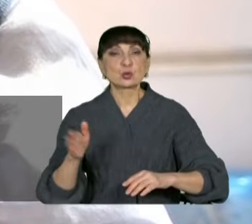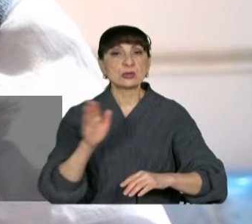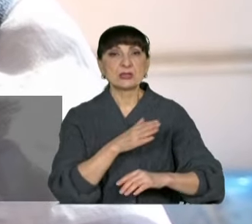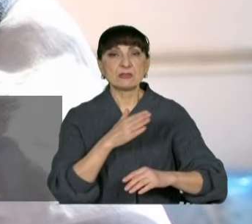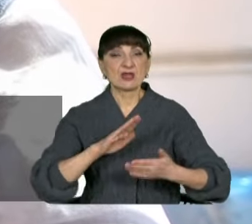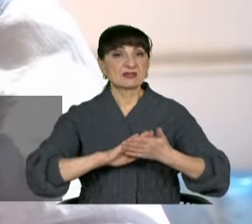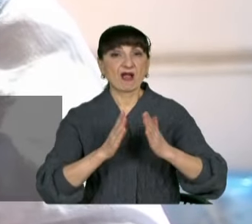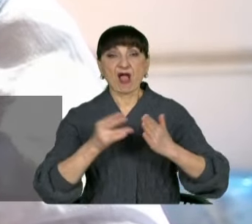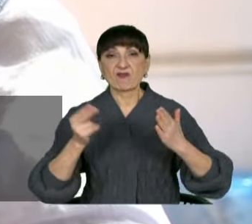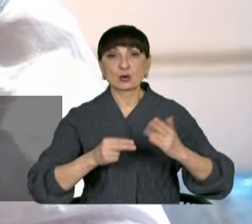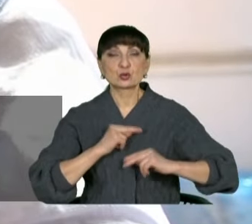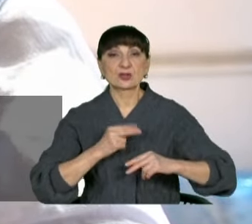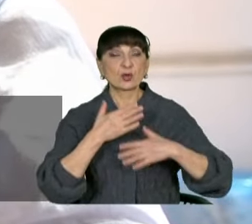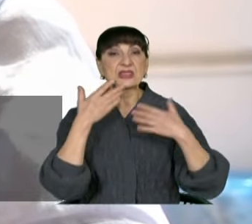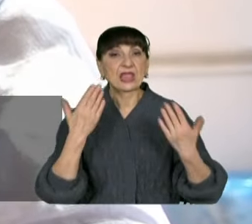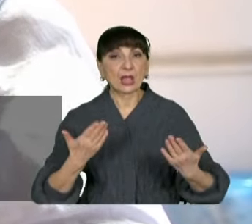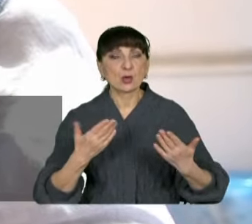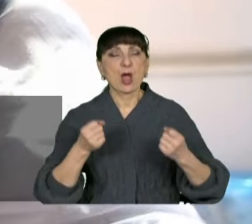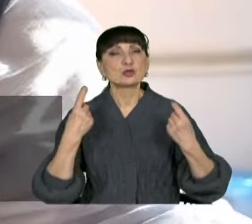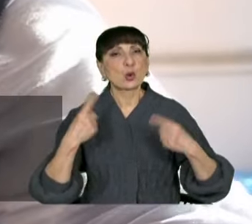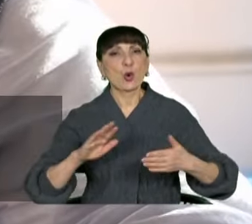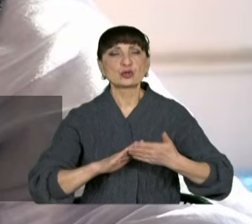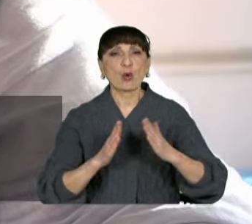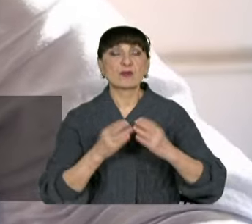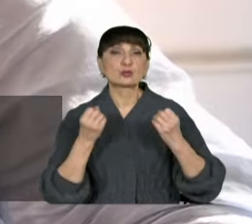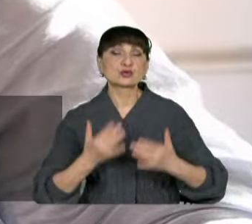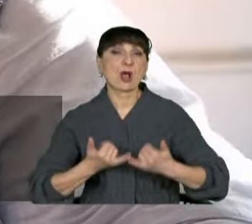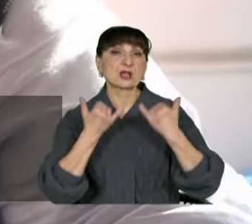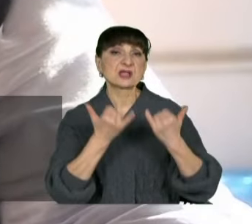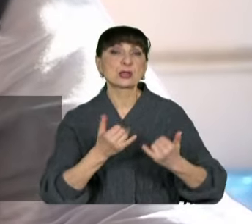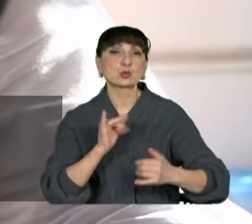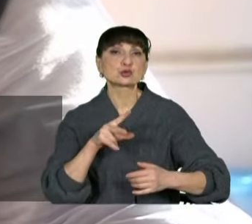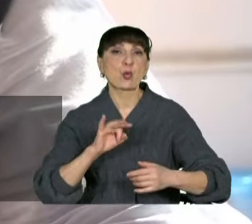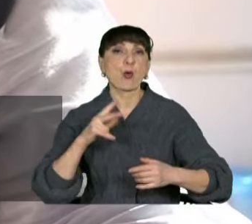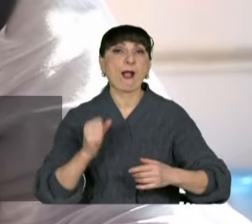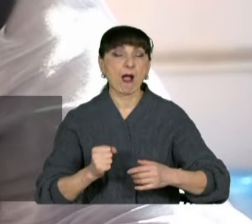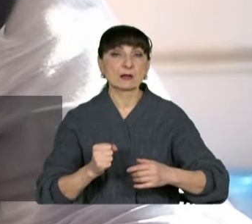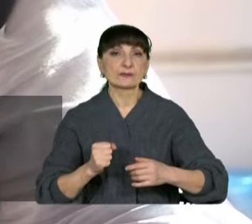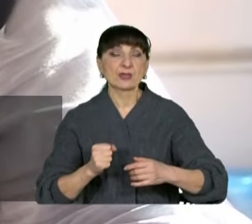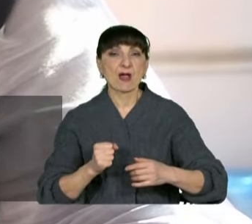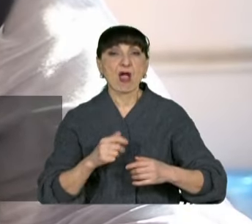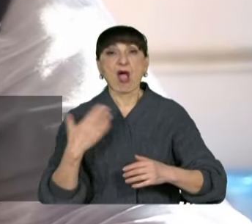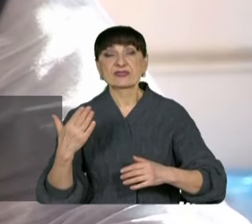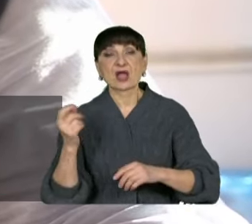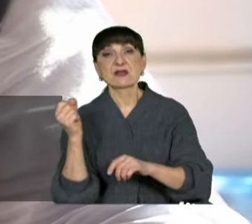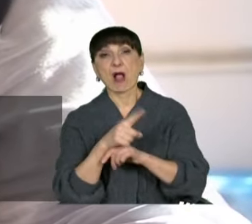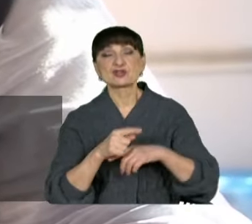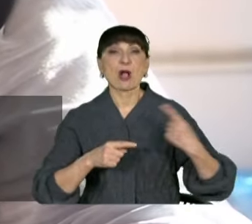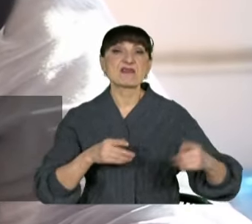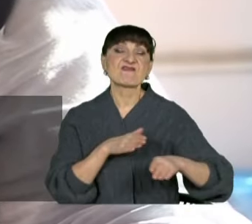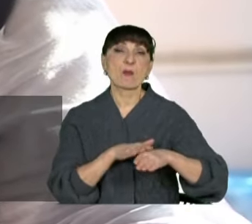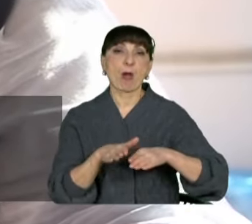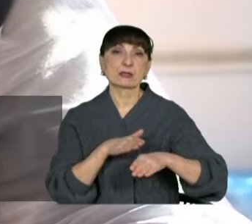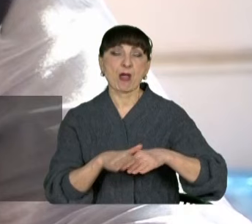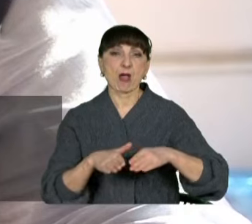не заключен трудовой договор, а заключен договор оказания услуг, где они одна из сторон заказчик, кто-то другая